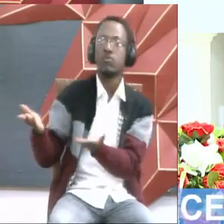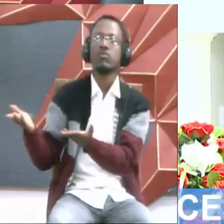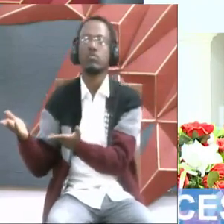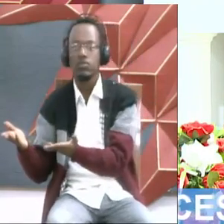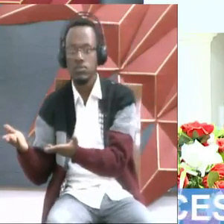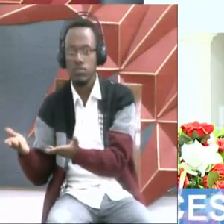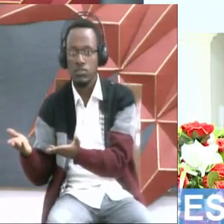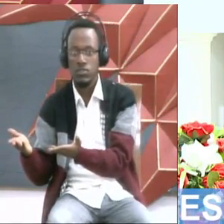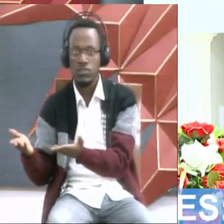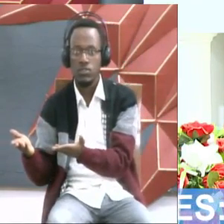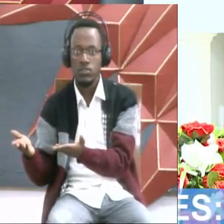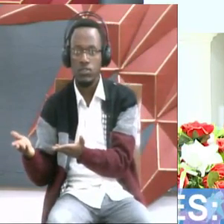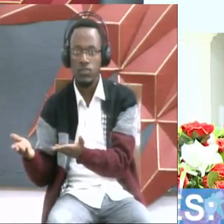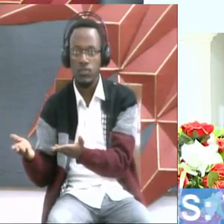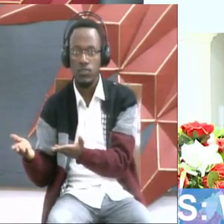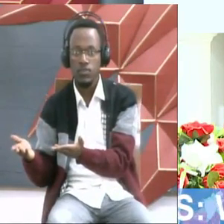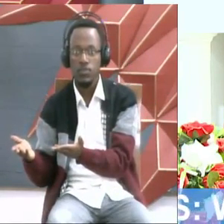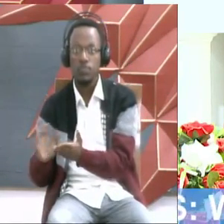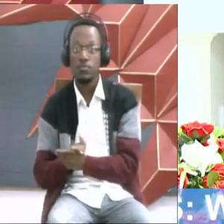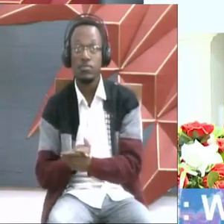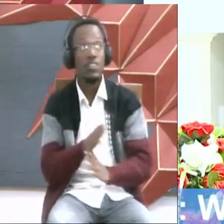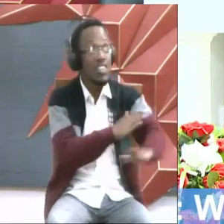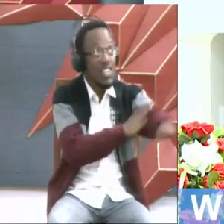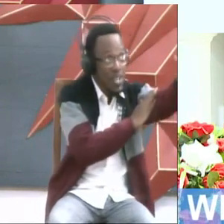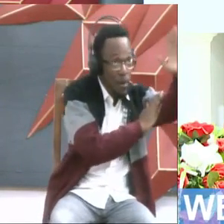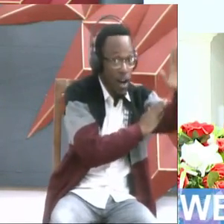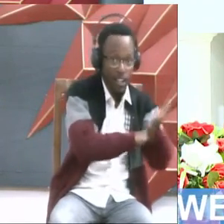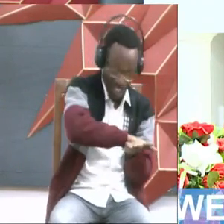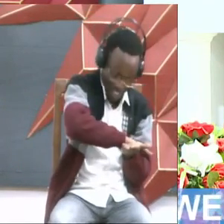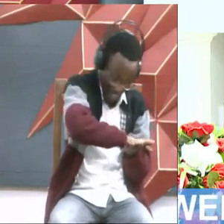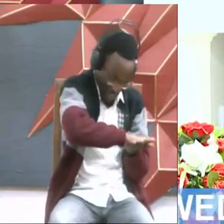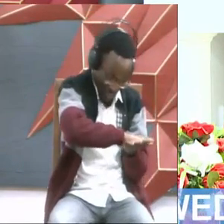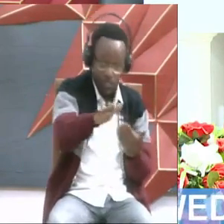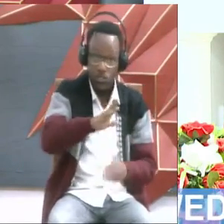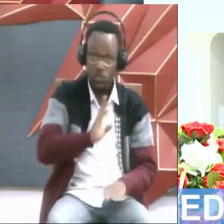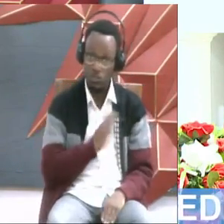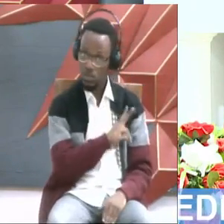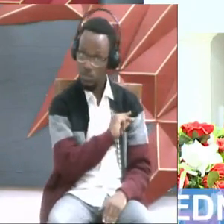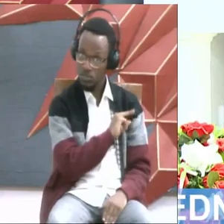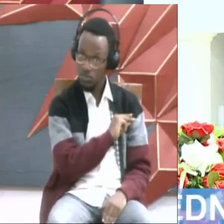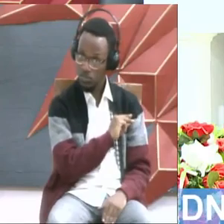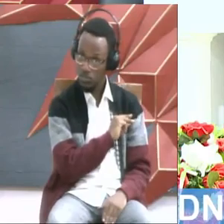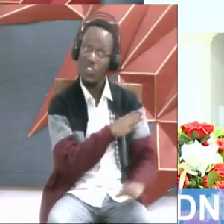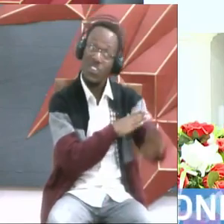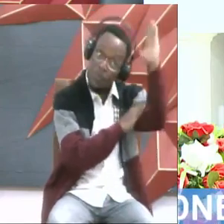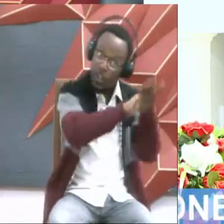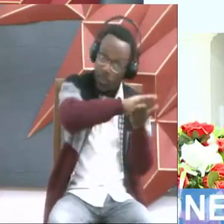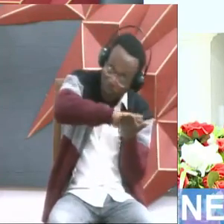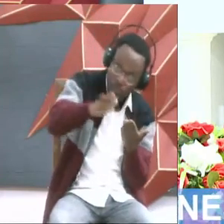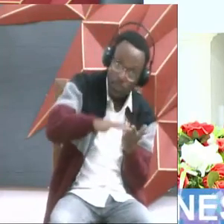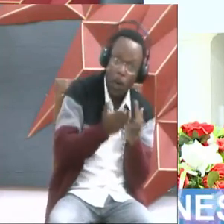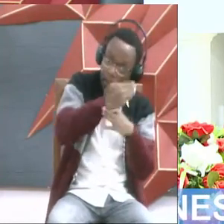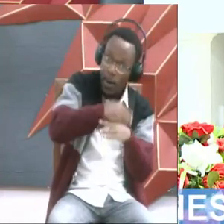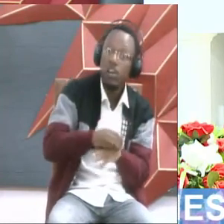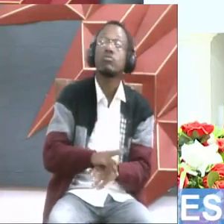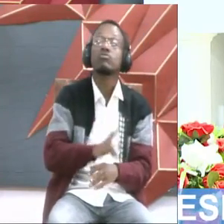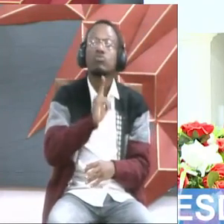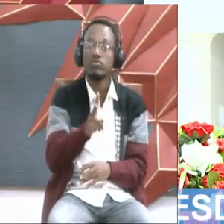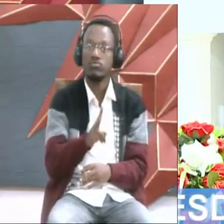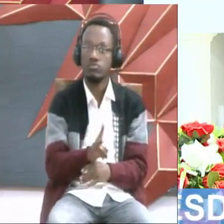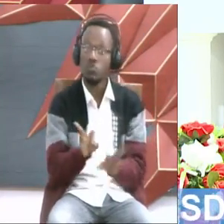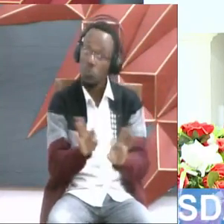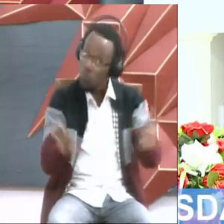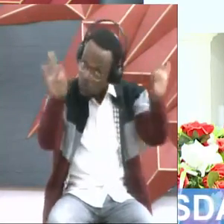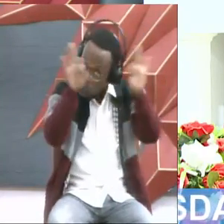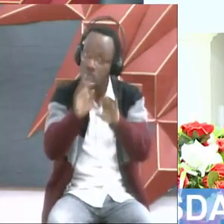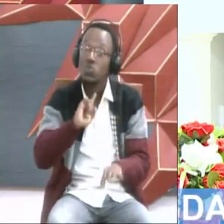Père, sanctifie-le. C'est le Père qui sanctifie. Sanctifie-le dans